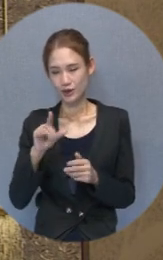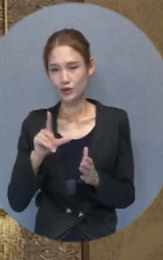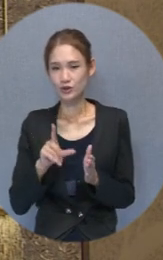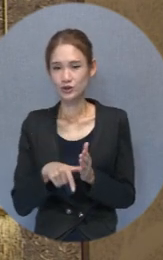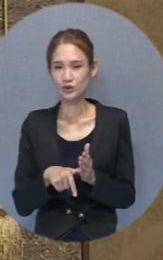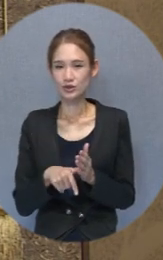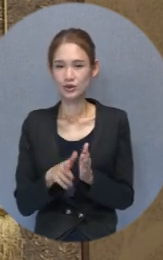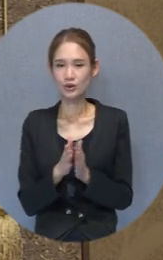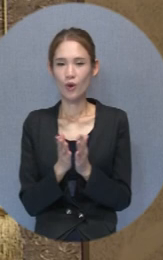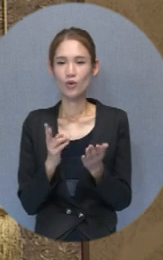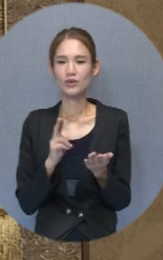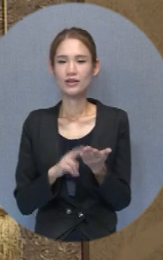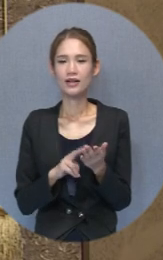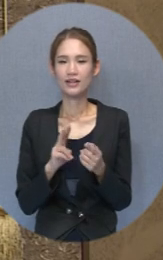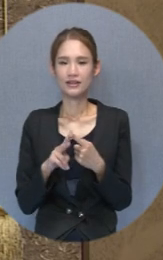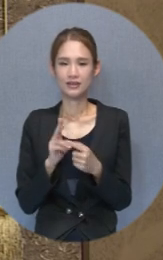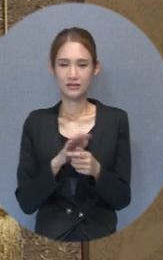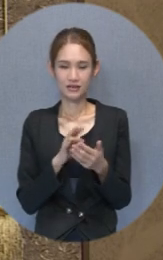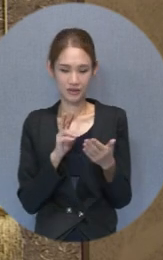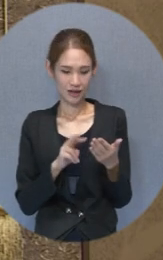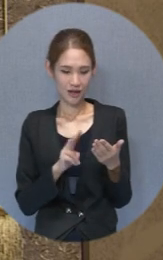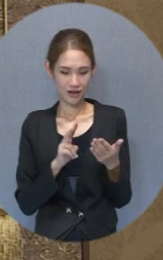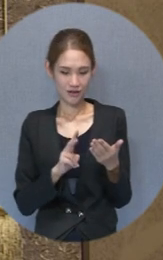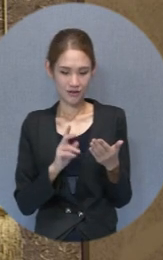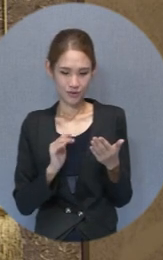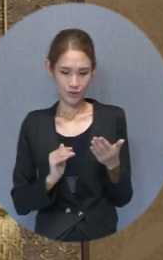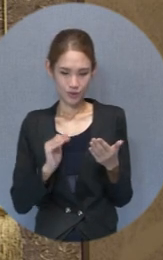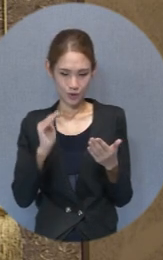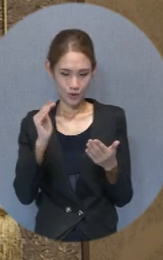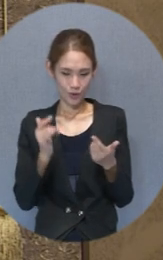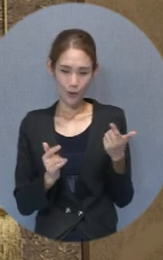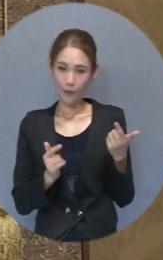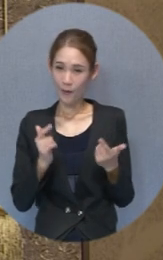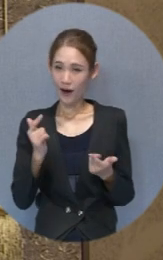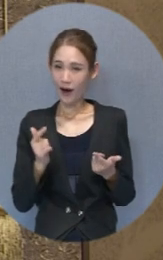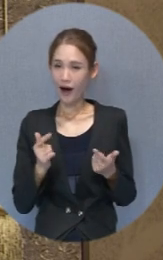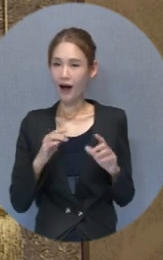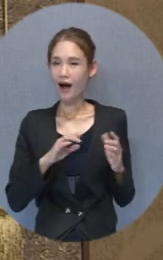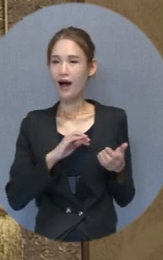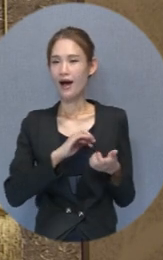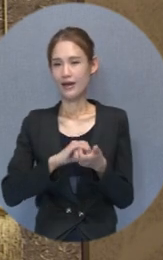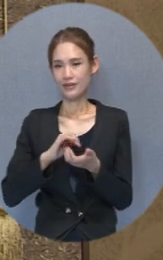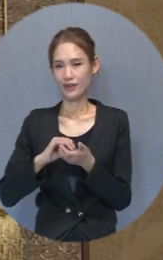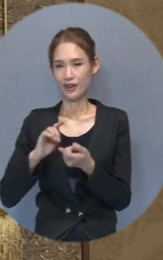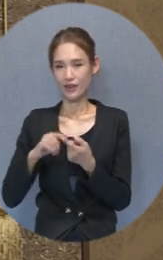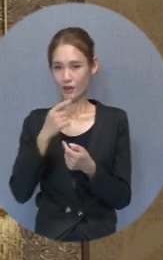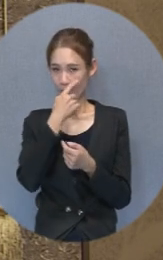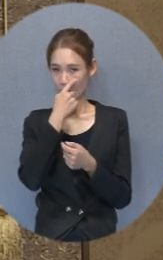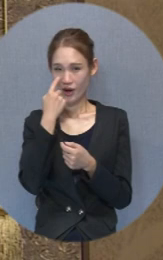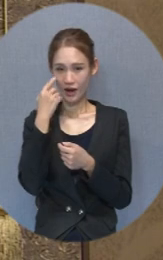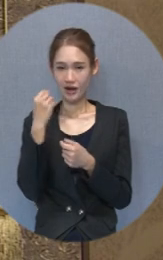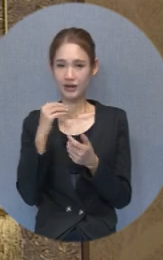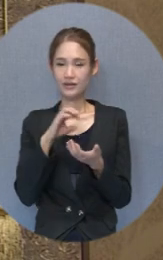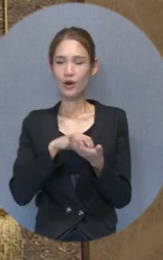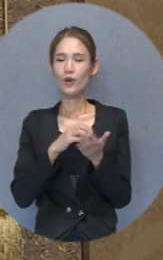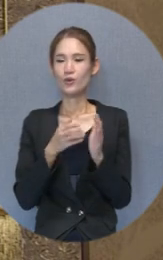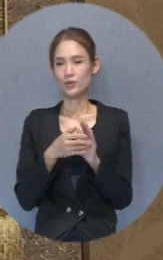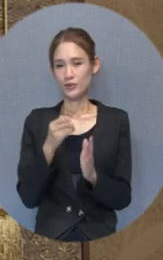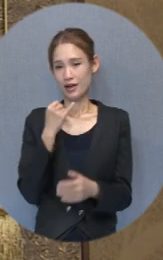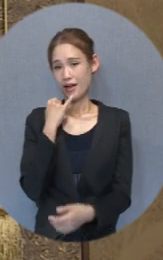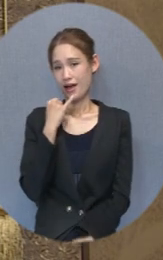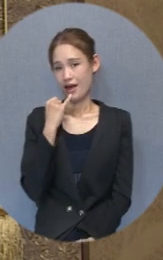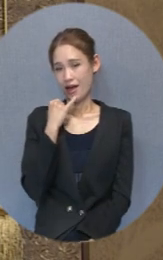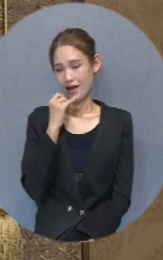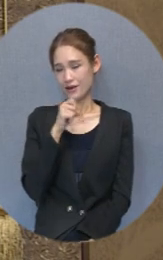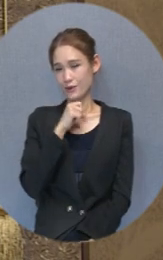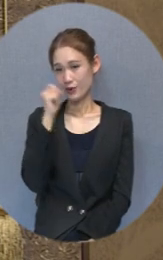잘 읽어지는지 점자의 높이라든지 간격이 있거든요. 네. 그걸 확인을 하고 이 정도면은 괜찮다라고 이제